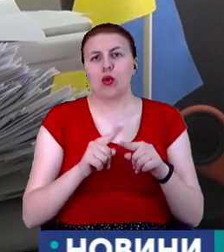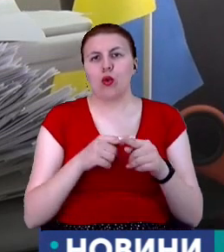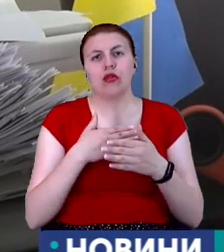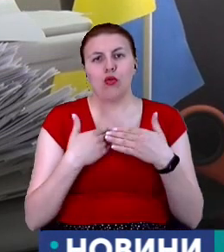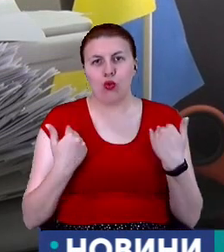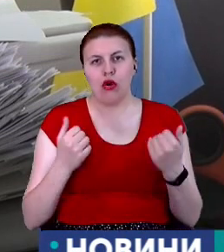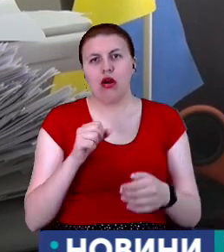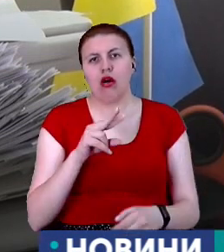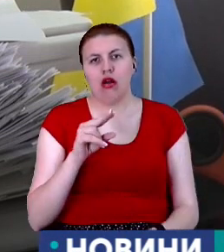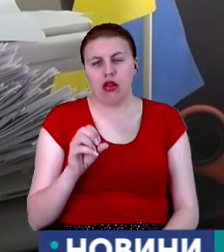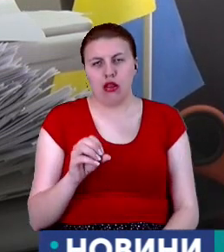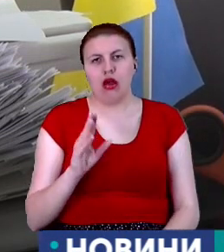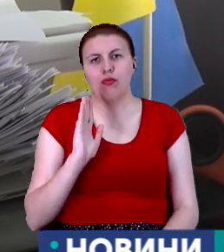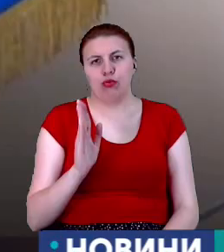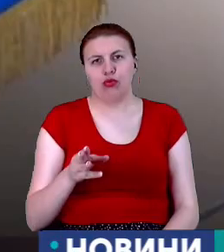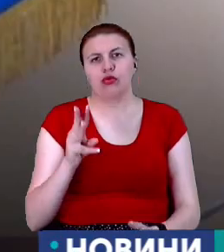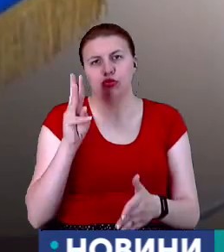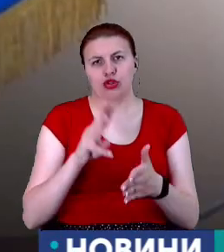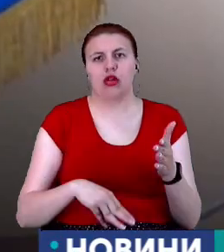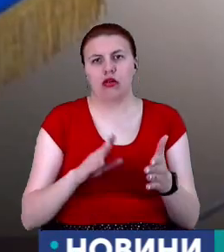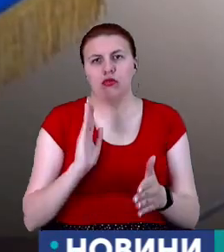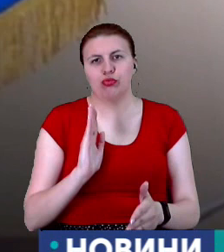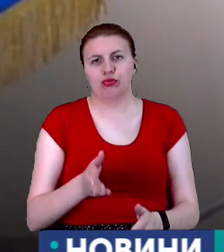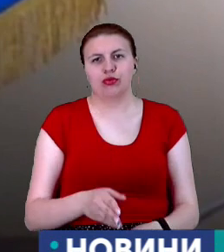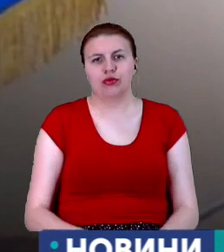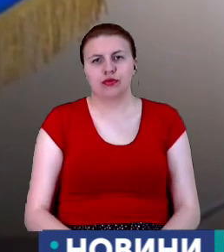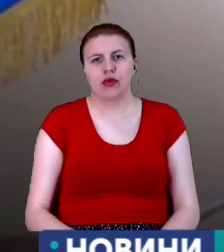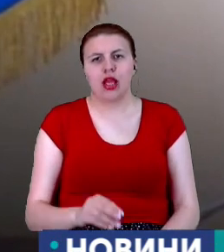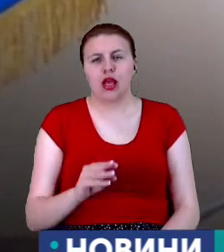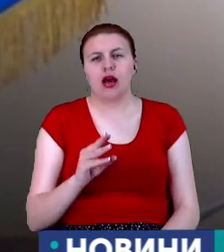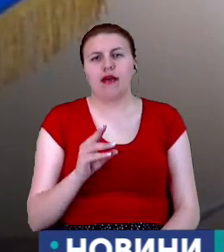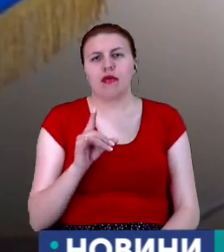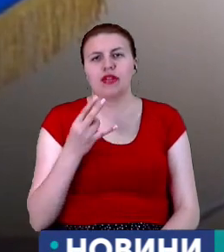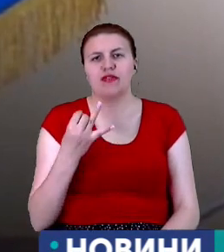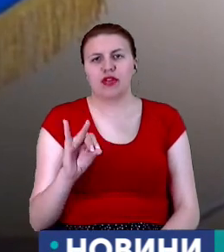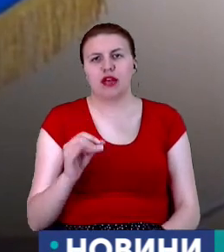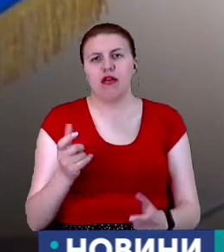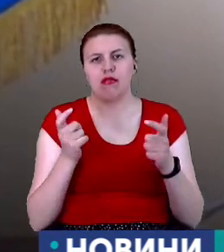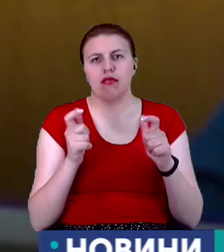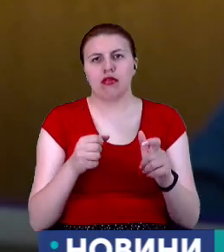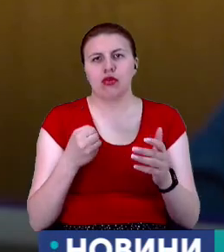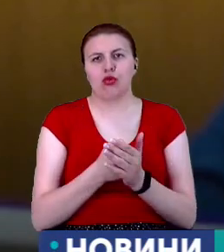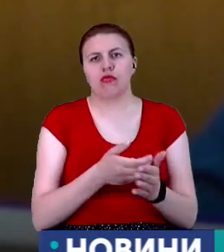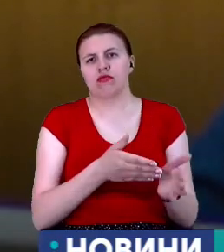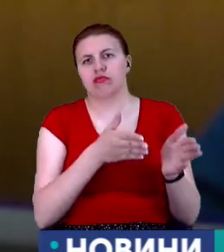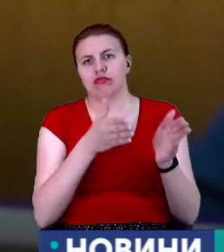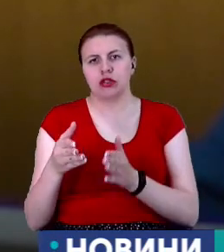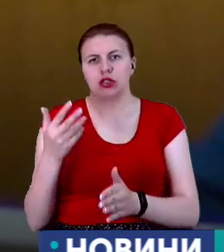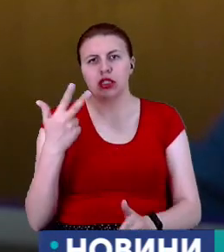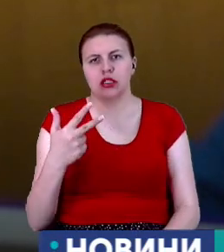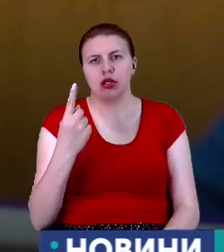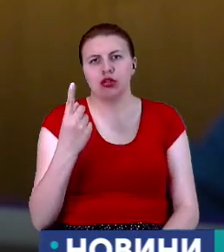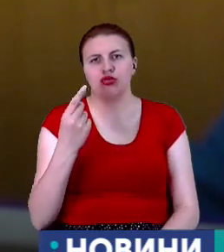все ж таки застосовувати штрафні санкції. Адаптивний карантин в Україні продовжать до 31 липня. Через те, що